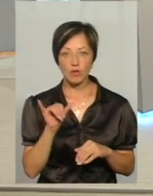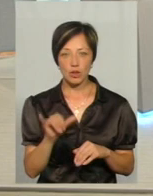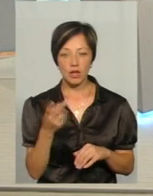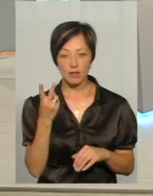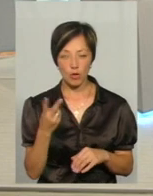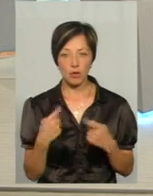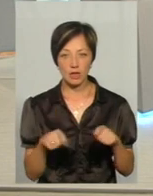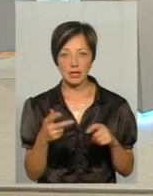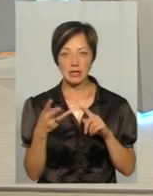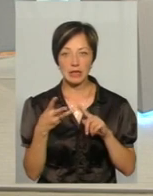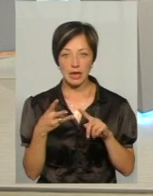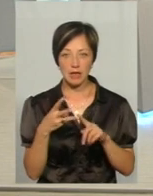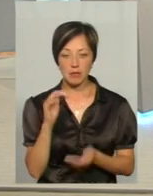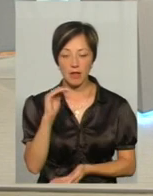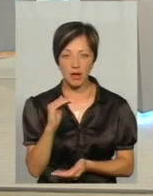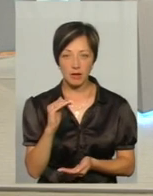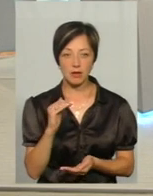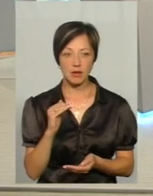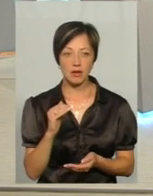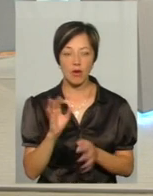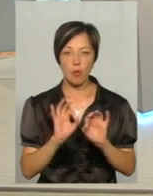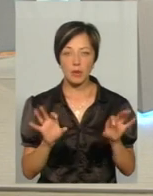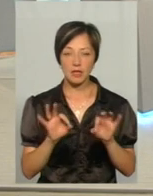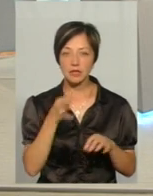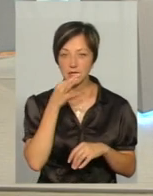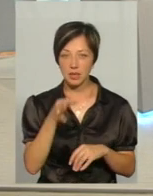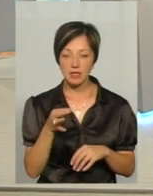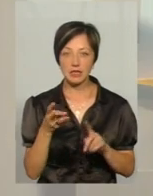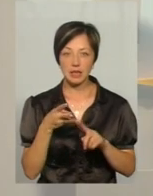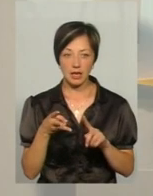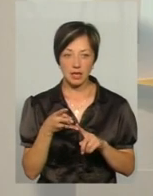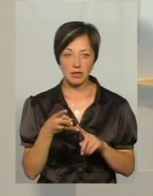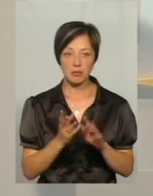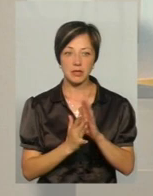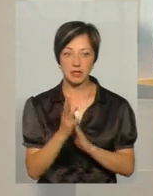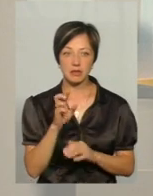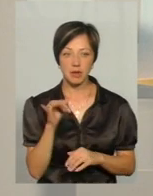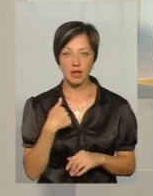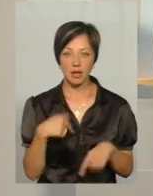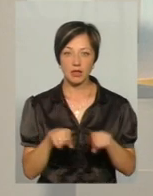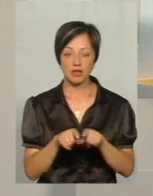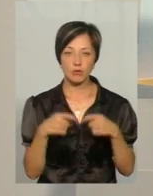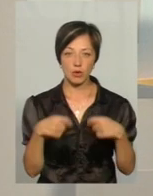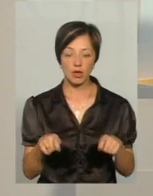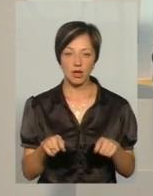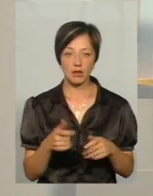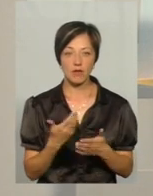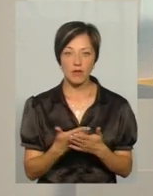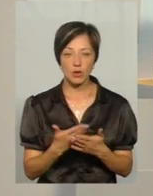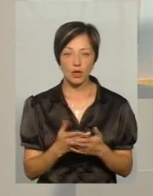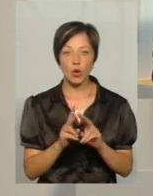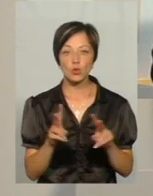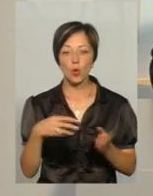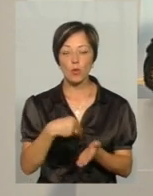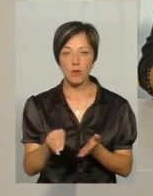двох продавала, і третій був маленький. Вона прям в коментарі тоді сказала, що третій підріс би, і я б його теж продала. От ті,